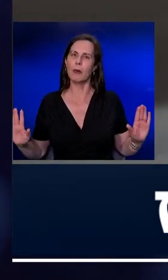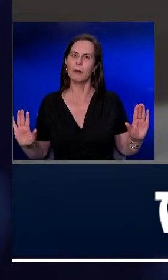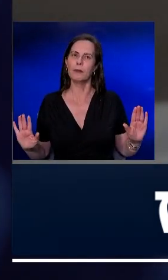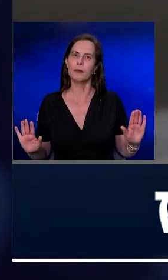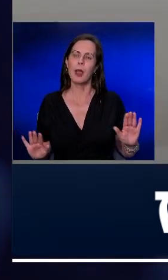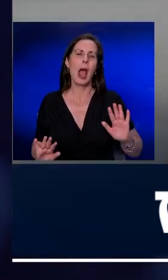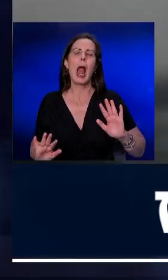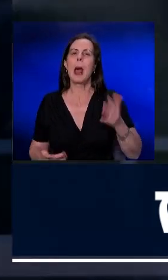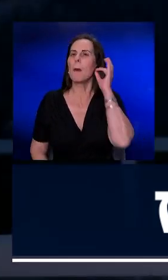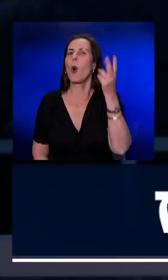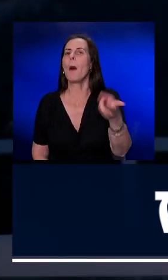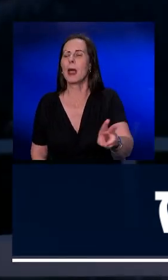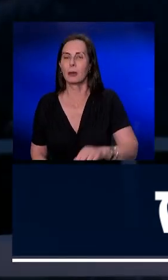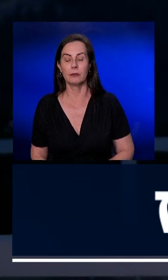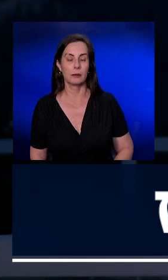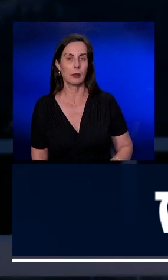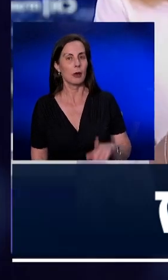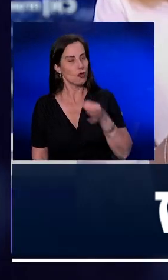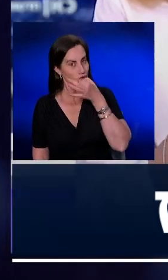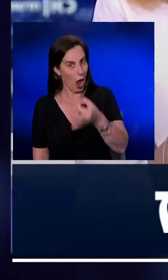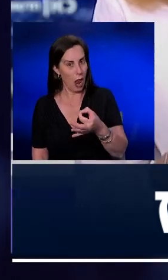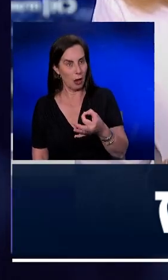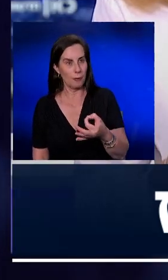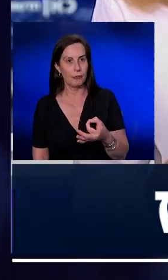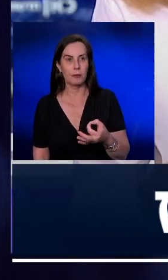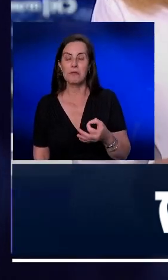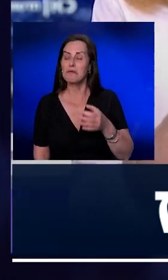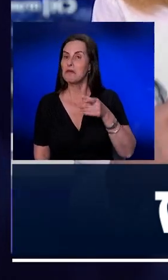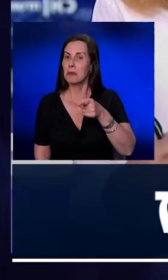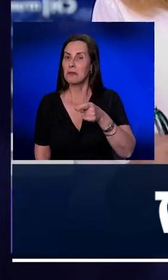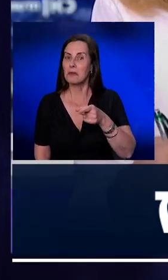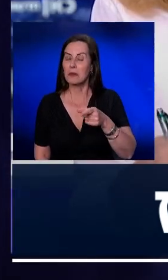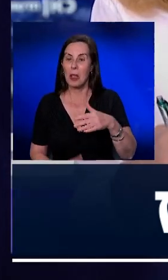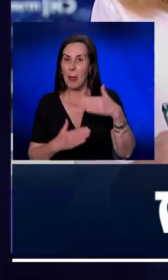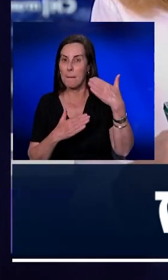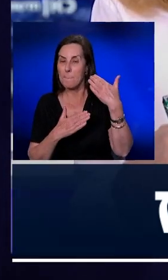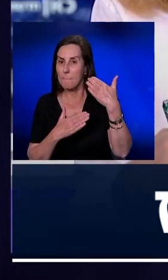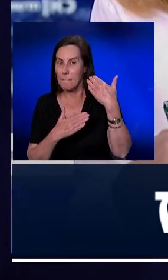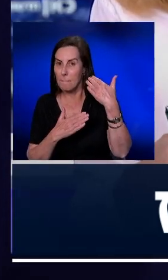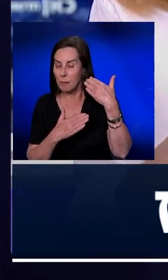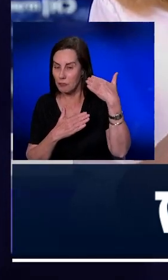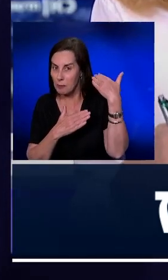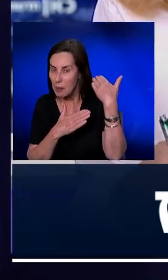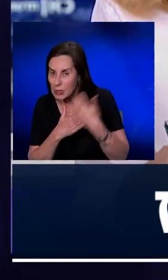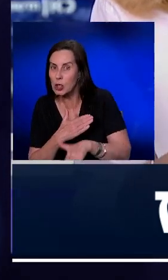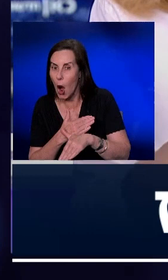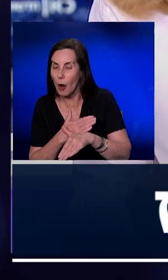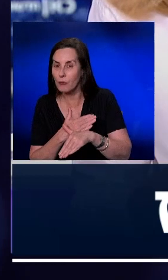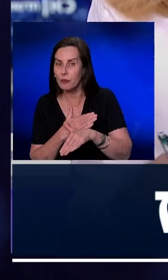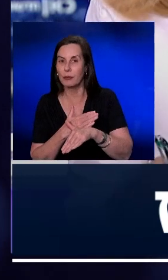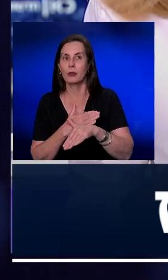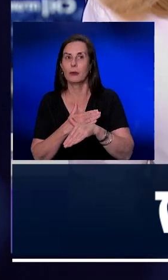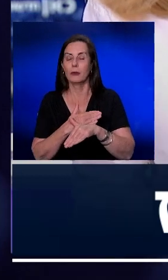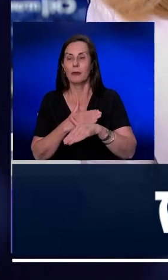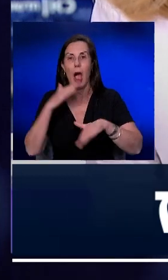נפגעה. אוקיי, אבל אולי כן אינדיקציה שלך, האם לפחות בסוף העבודה של הצוות המיוחד שמונה, תהיה לנו